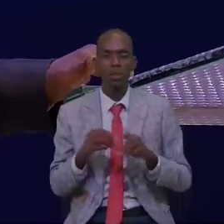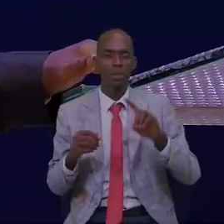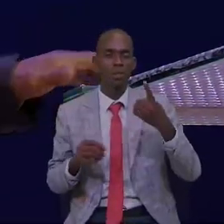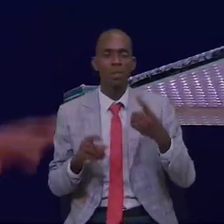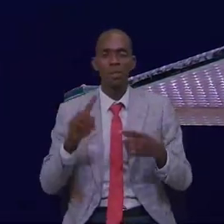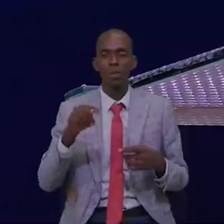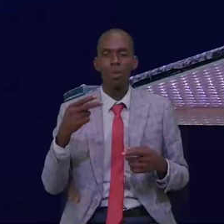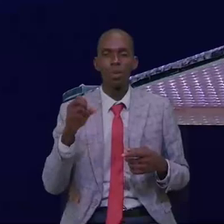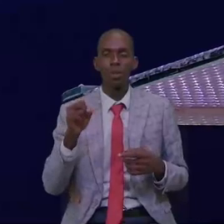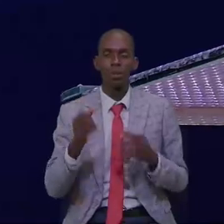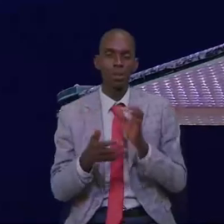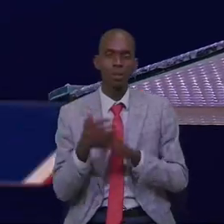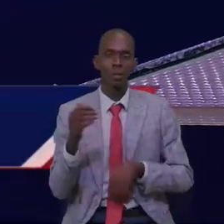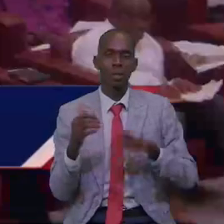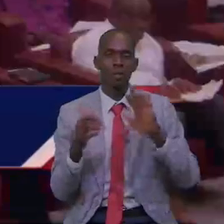5.